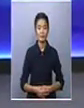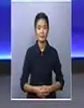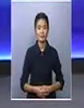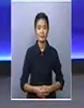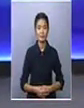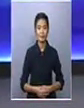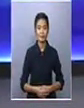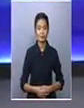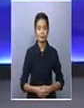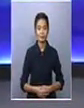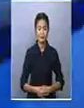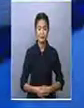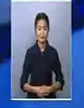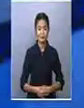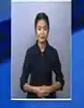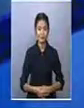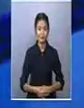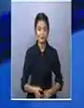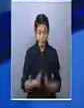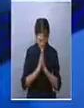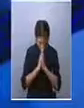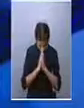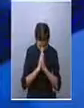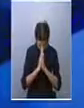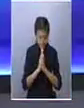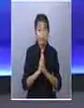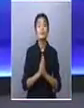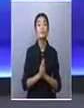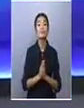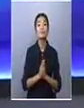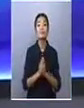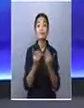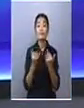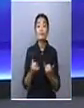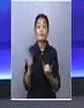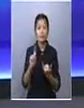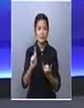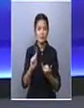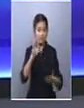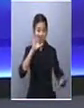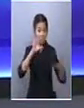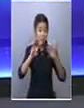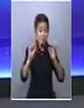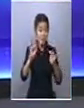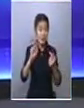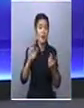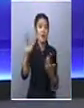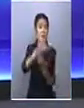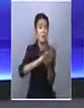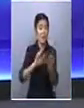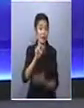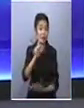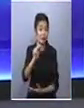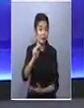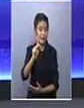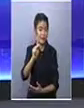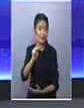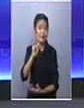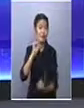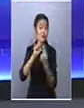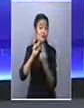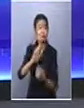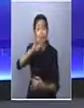สวัสดีค่ะ สวัสดีท่านคะ สวัสดีค่ะคุณผู้ชมคะ ข่าววันนี้ก็อาจยังต้องจับตาเรื่องของกรีซจะมีการประชุมรัฐสภาว่าจะรับข้อเสน